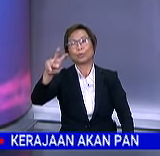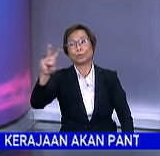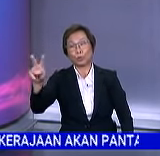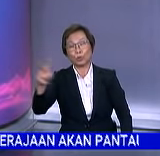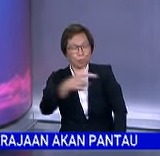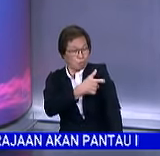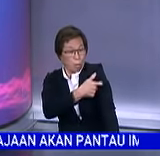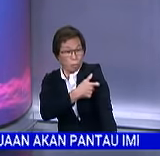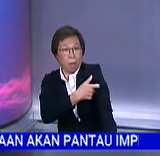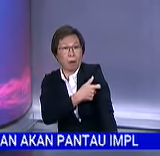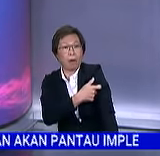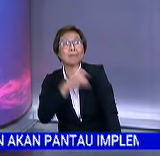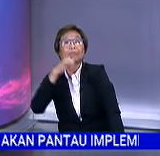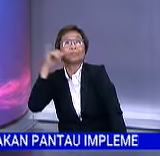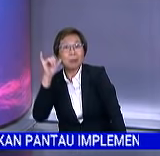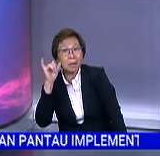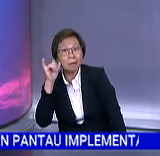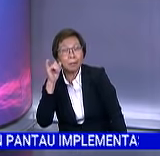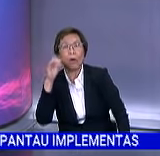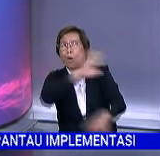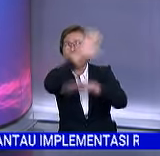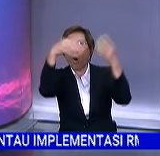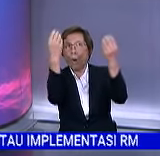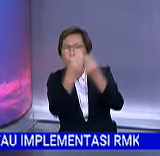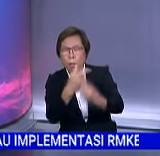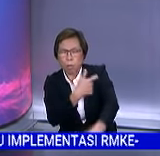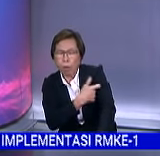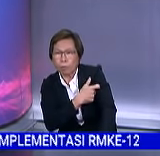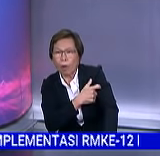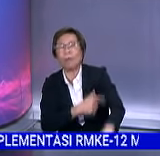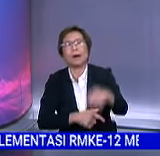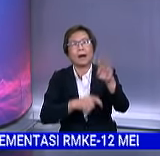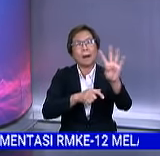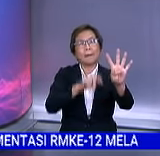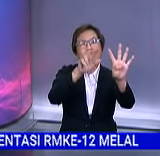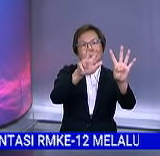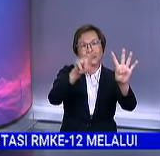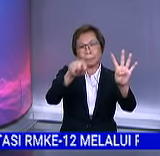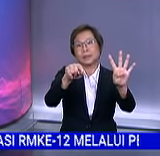329,722 dos vaksin diberikan semalam menjadikan kumulatif pemberian vaksin